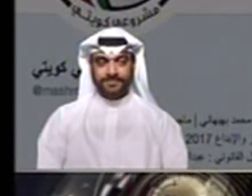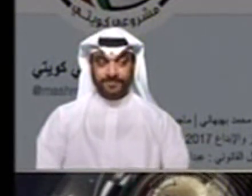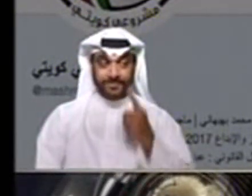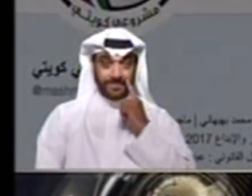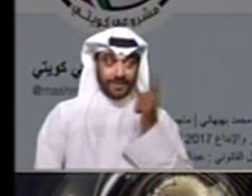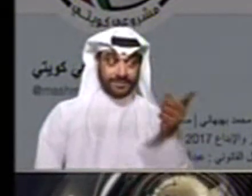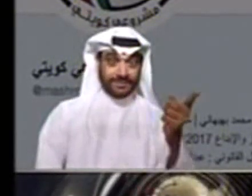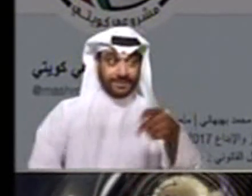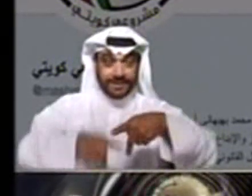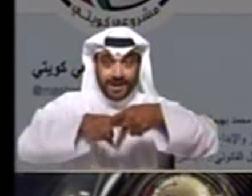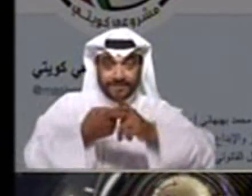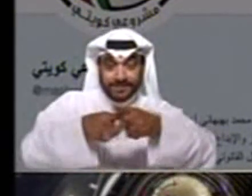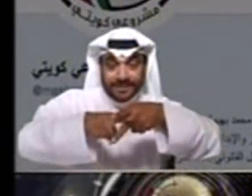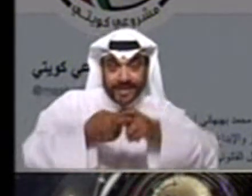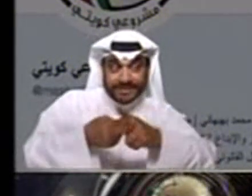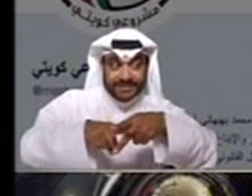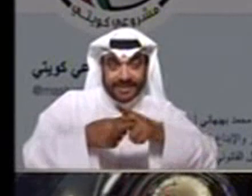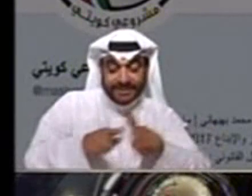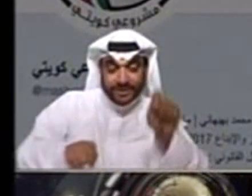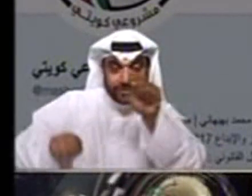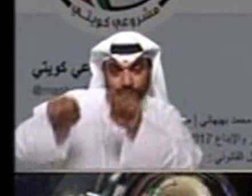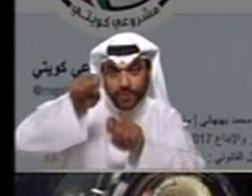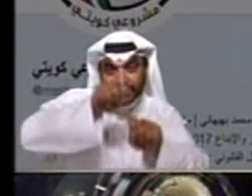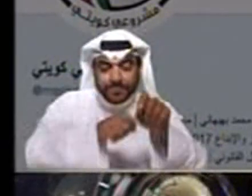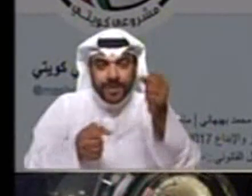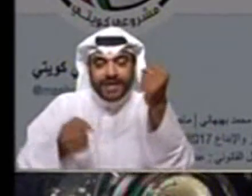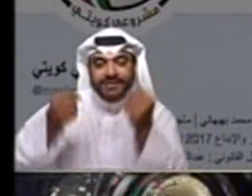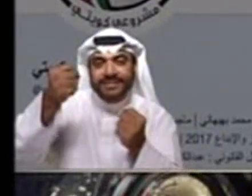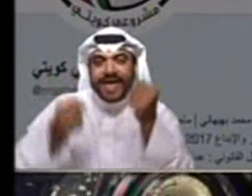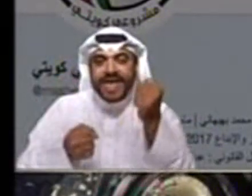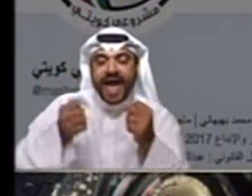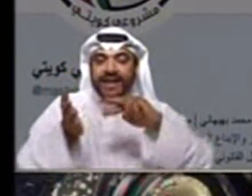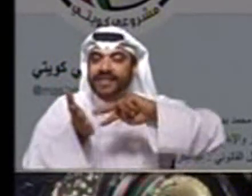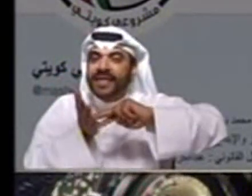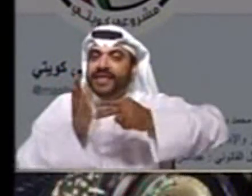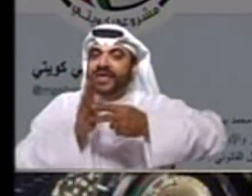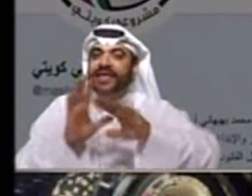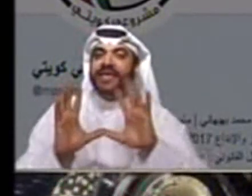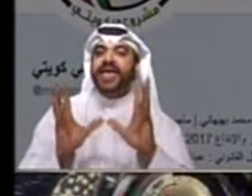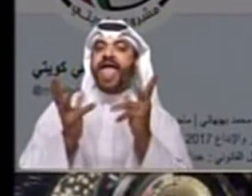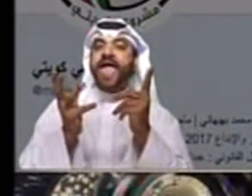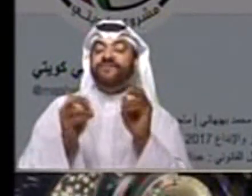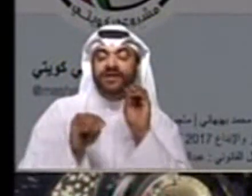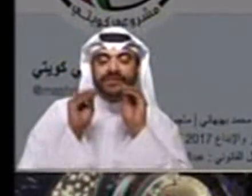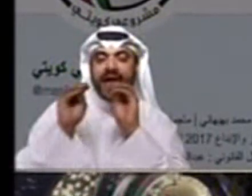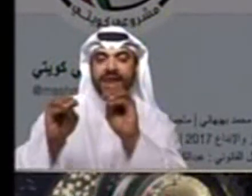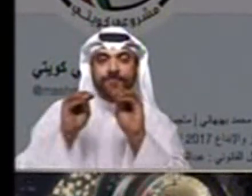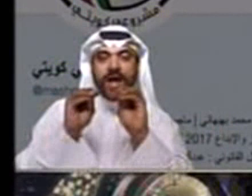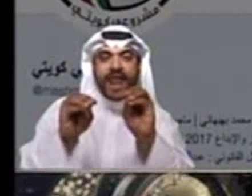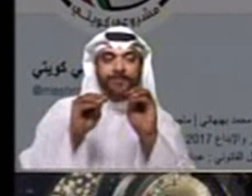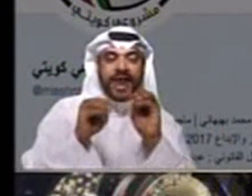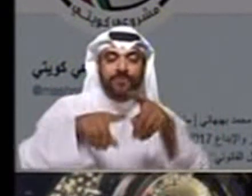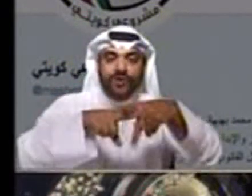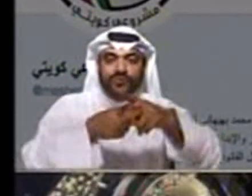وهذه الورشة الصناعية في الأكاديمية تتضمن نماذج مصغرة تبين أساسيات الصناعة، ويتم تقديم ورش تدريبية لعمليات